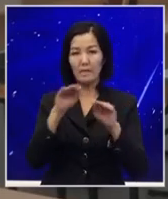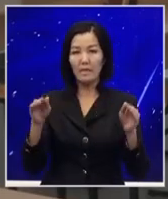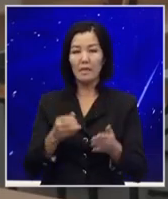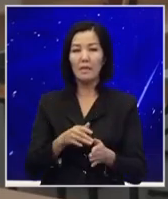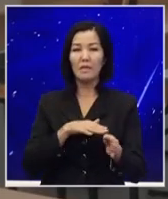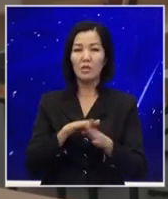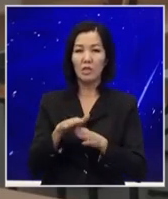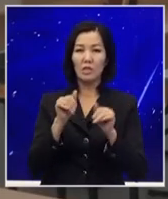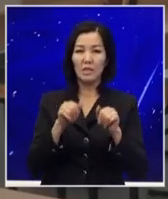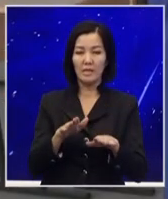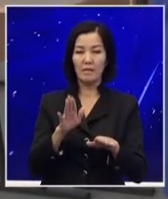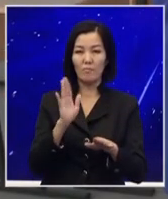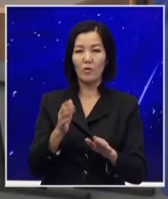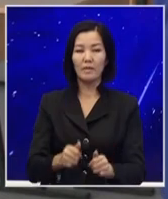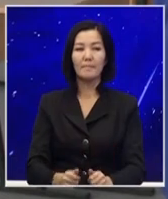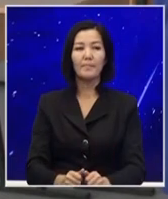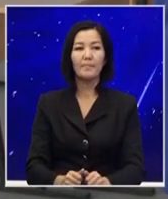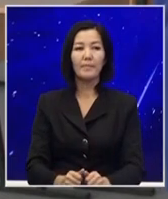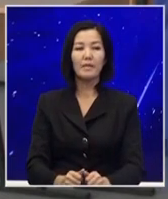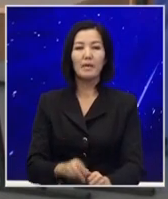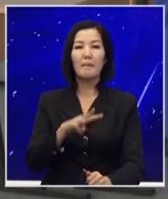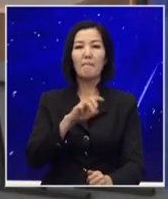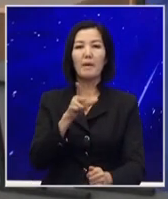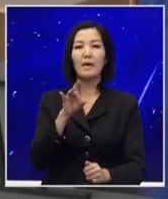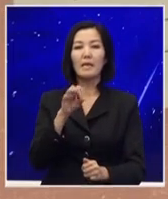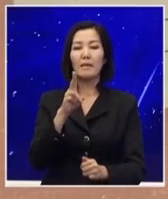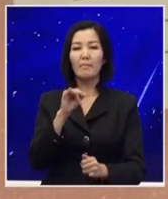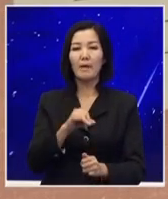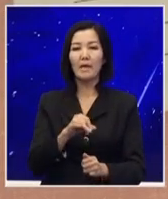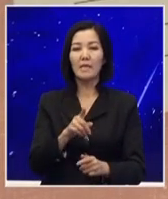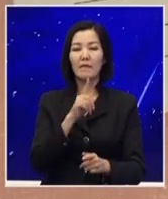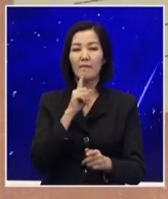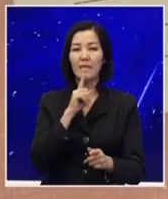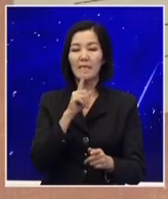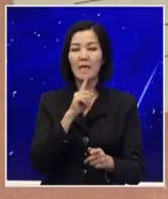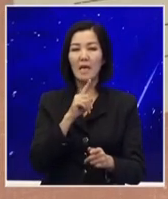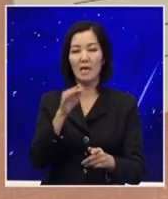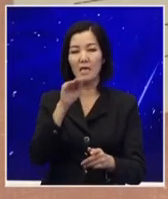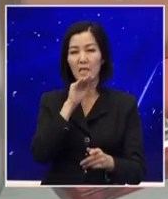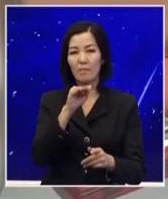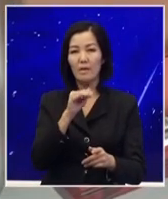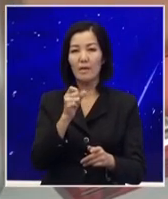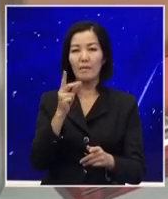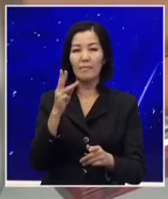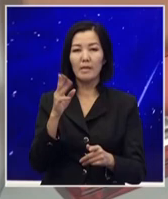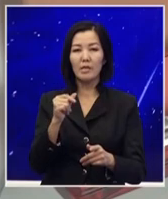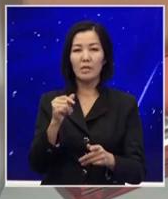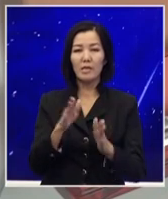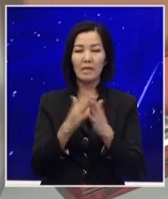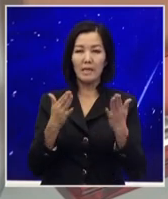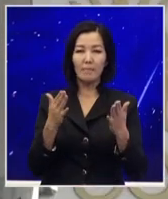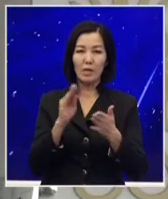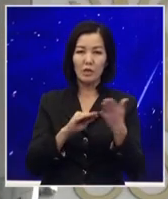қолға алынатын іс деп білемін. Бір айта кетерлігі, Мағрипа Жылқыбаева физика ғылымы бойынша да бірнеше әдістемелік оқулықтың